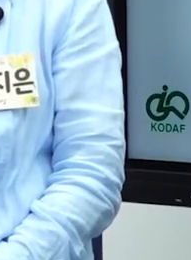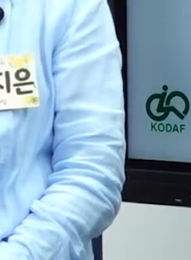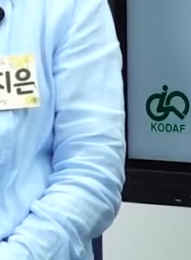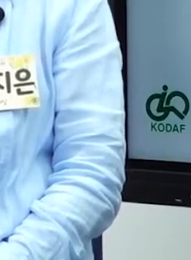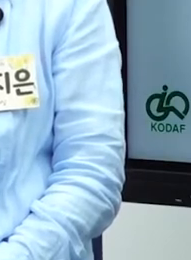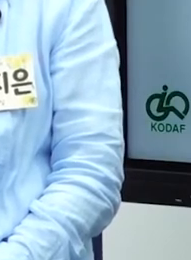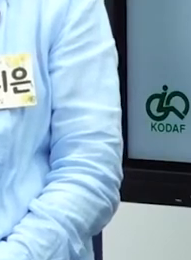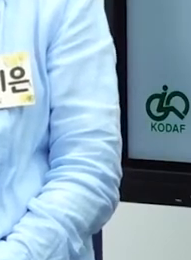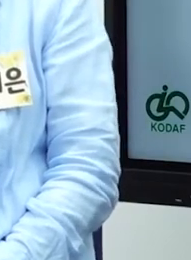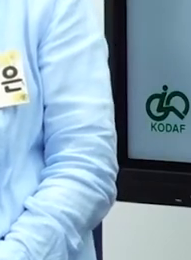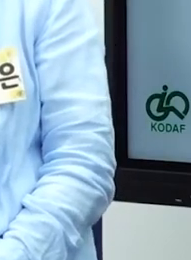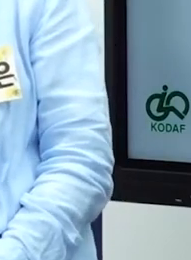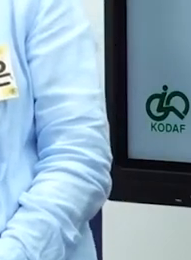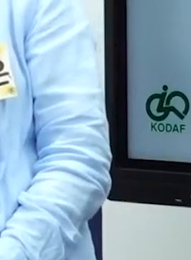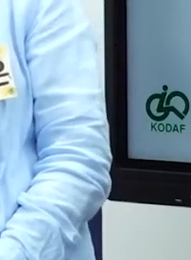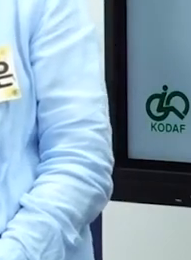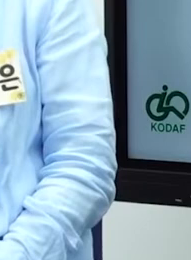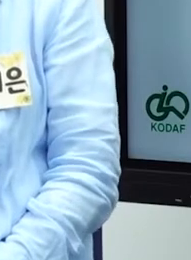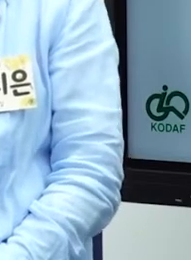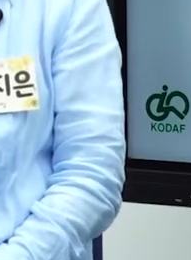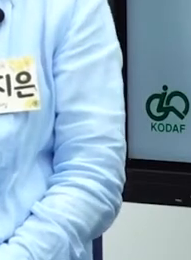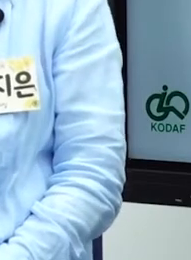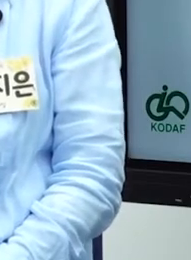전부 농 가족.